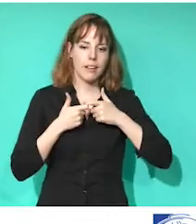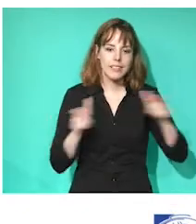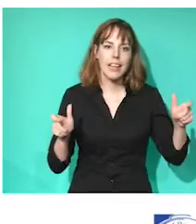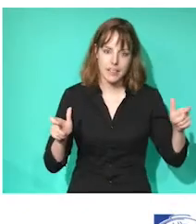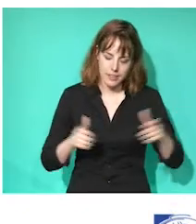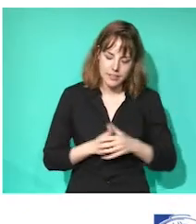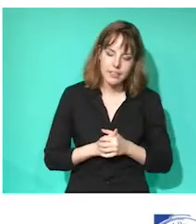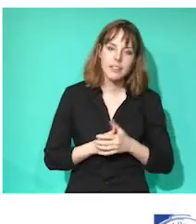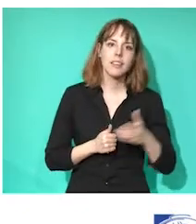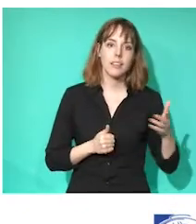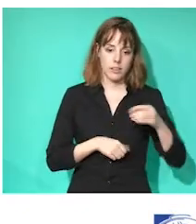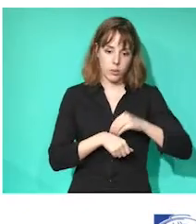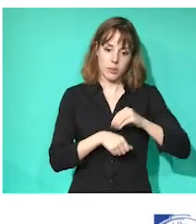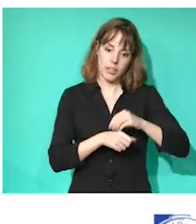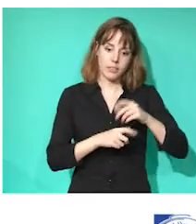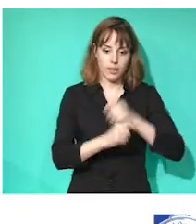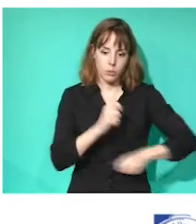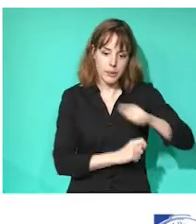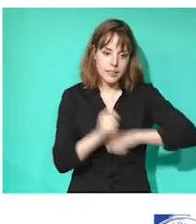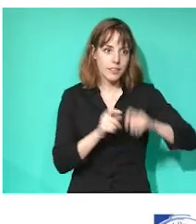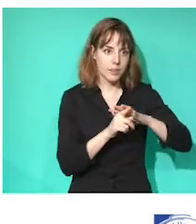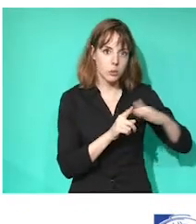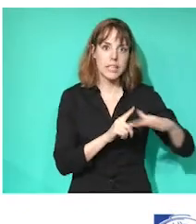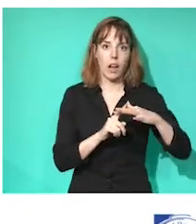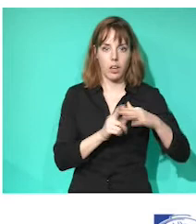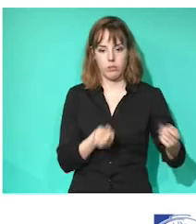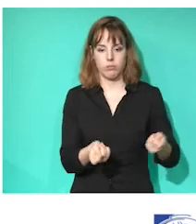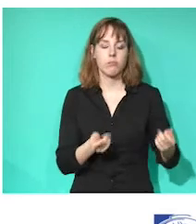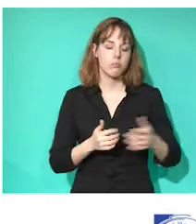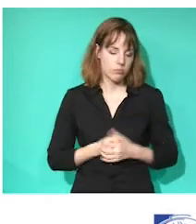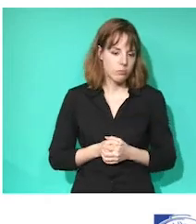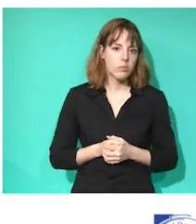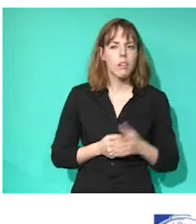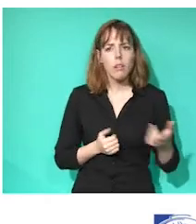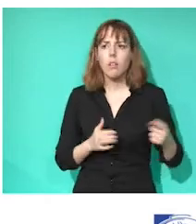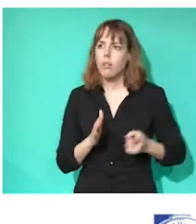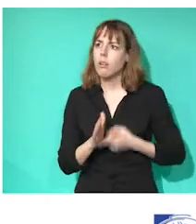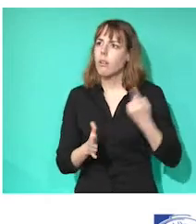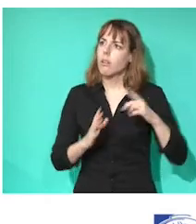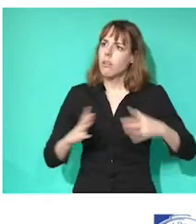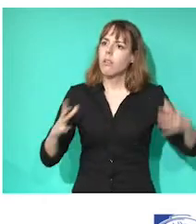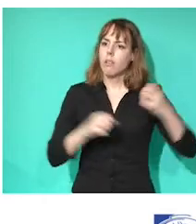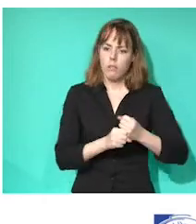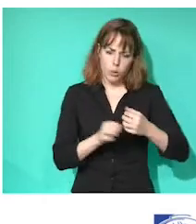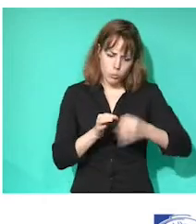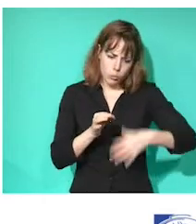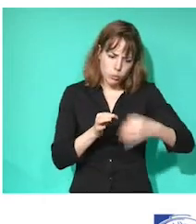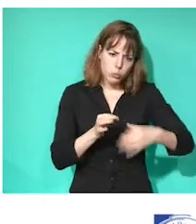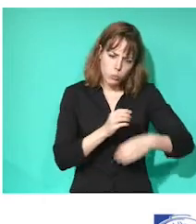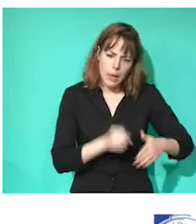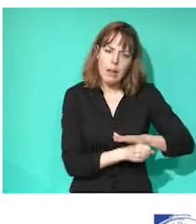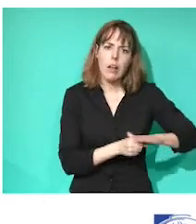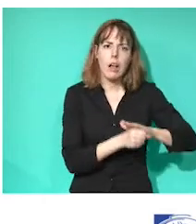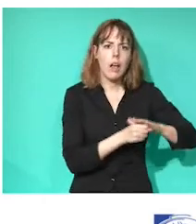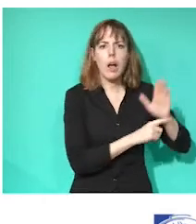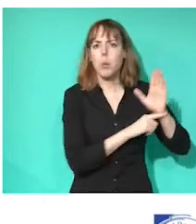un atelier porté par le Conseil économique et social. Alors je ne vais pas reprendre l'ensemble des conclusions de ce